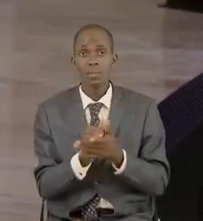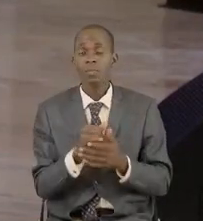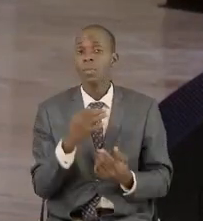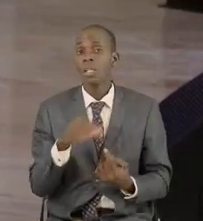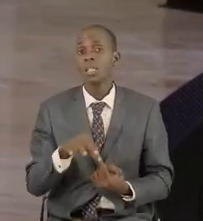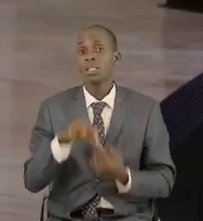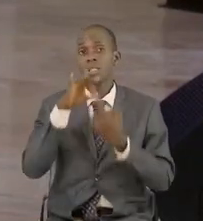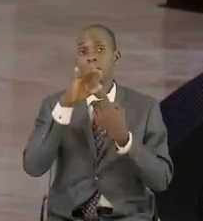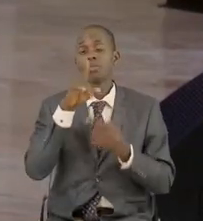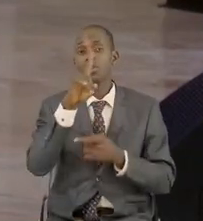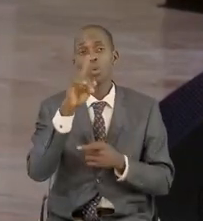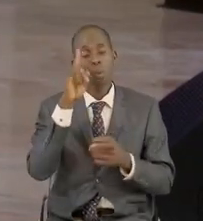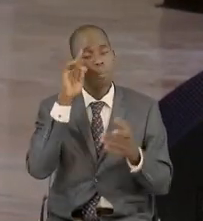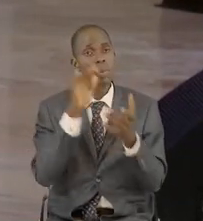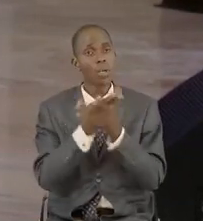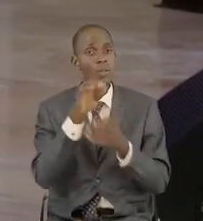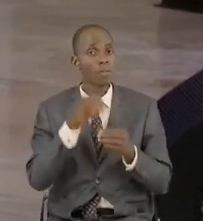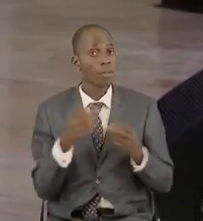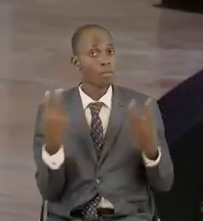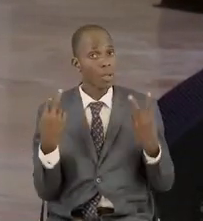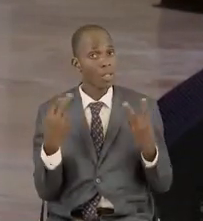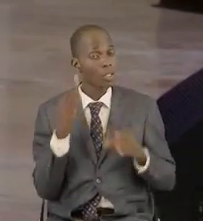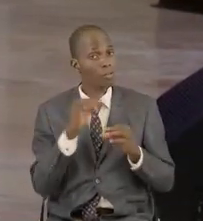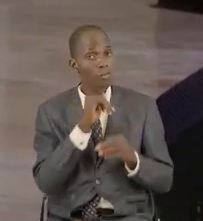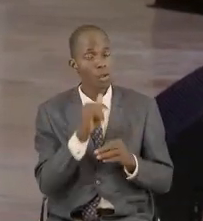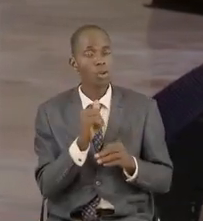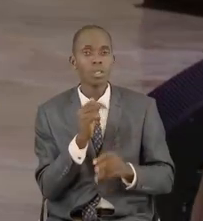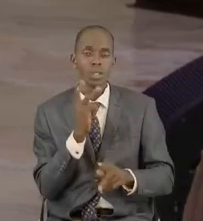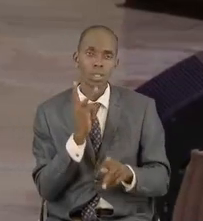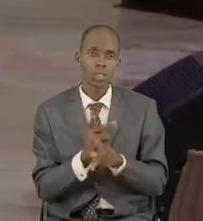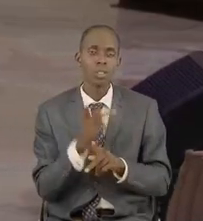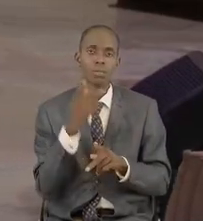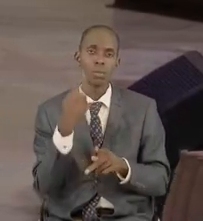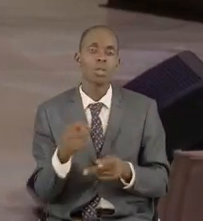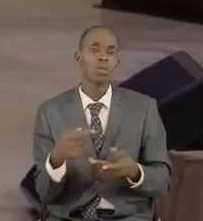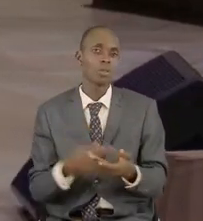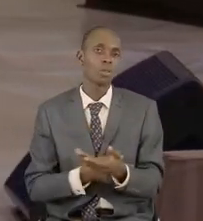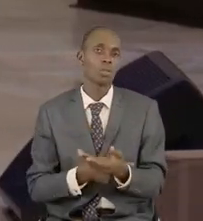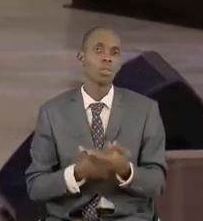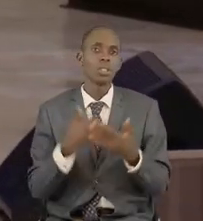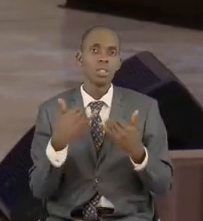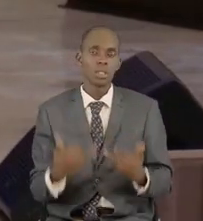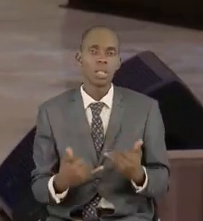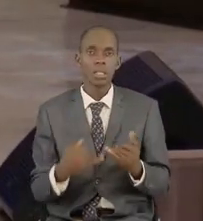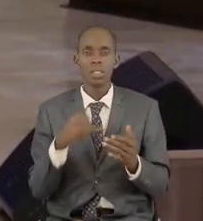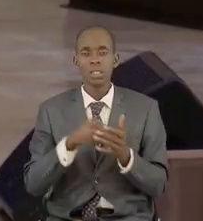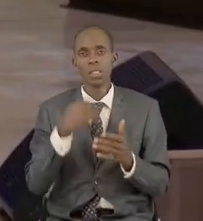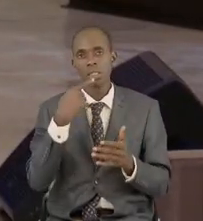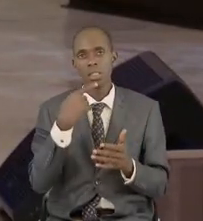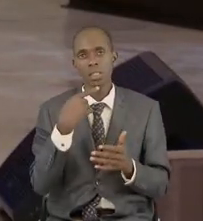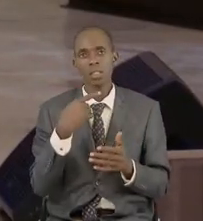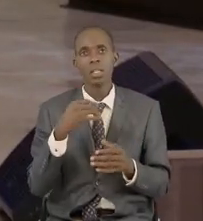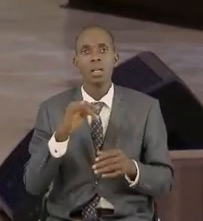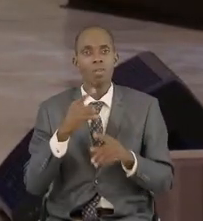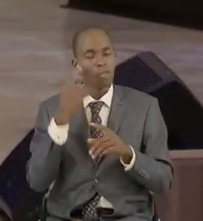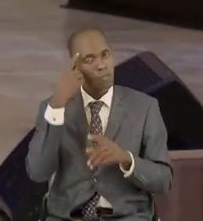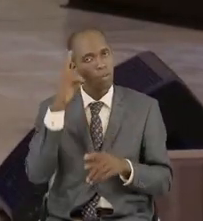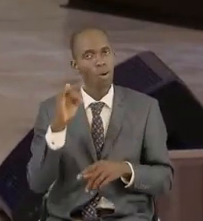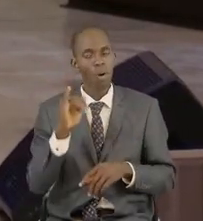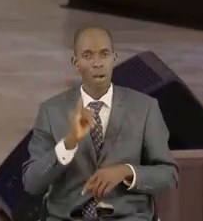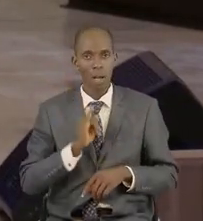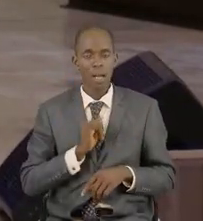aurez cru en vain de souci vous n'allez pas croire en vain retenez l'Évangile gardez à l'Évangile il va se traduire